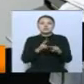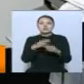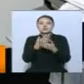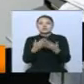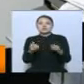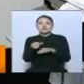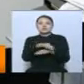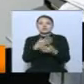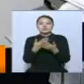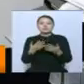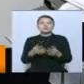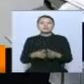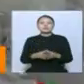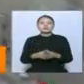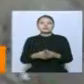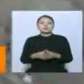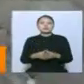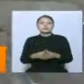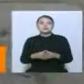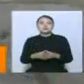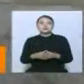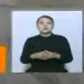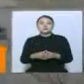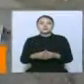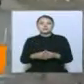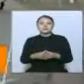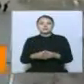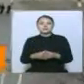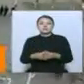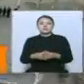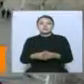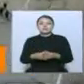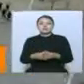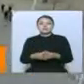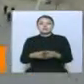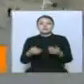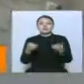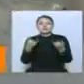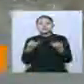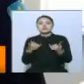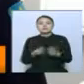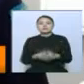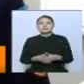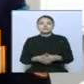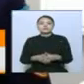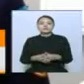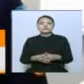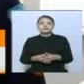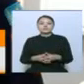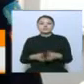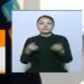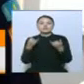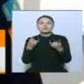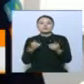қапталмаған салдарынан сырттағы ауамен ішкі температурадан конденсат пайда болып, түтіннің шығуына кедергі болған. Енді бұл дерек